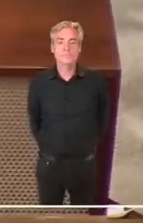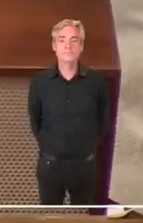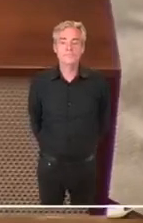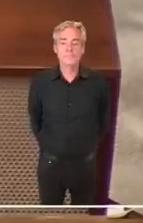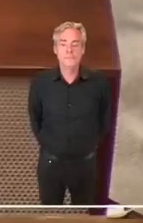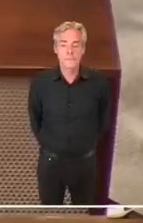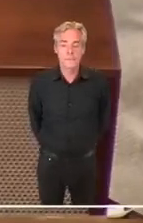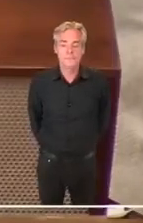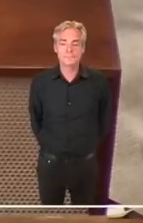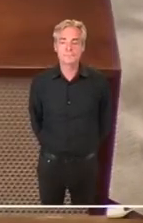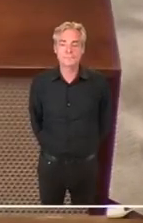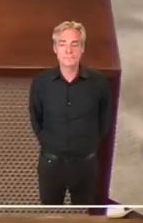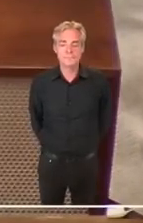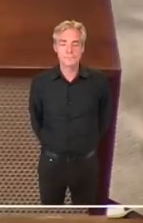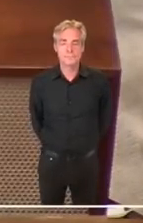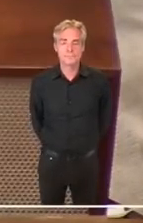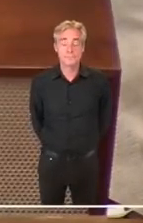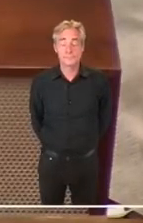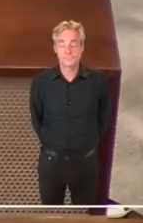Thierry a la parole.